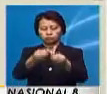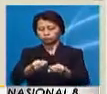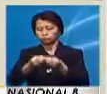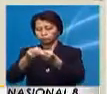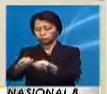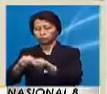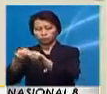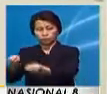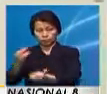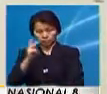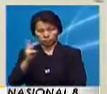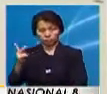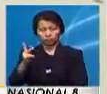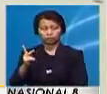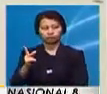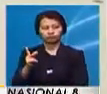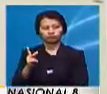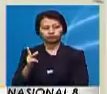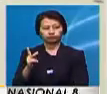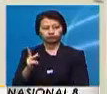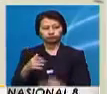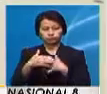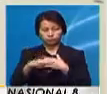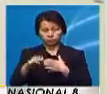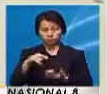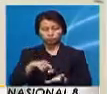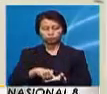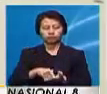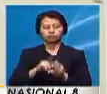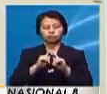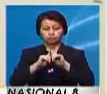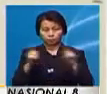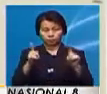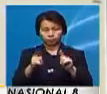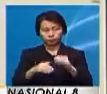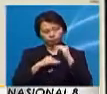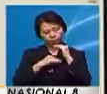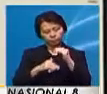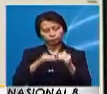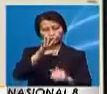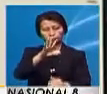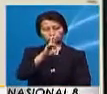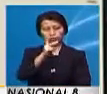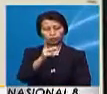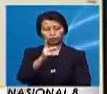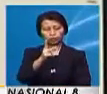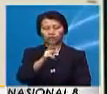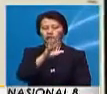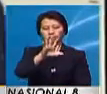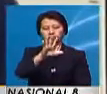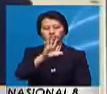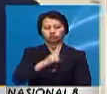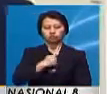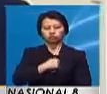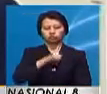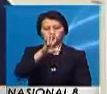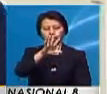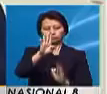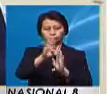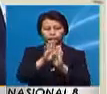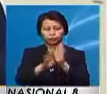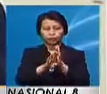akan diberikan selepas ini. Tapi minimanya 5 bilion dan